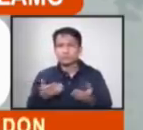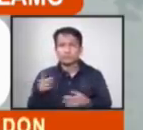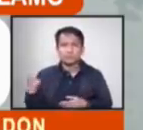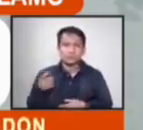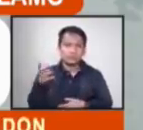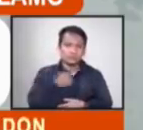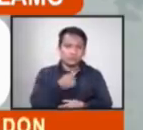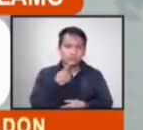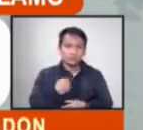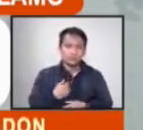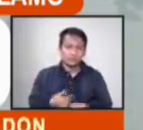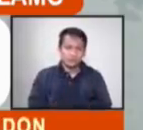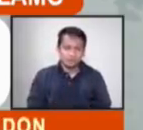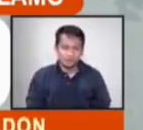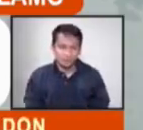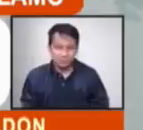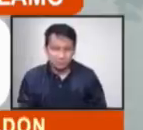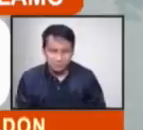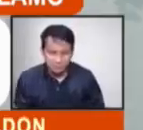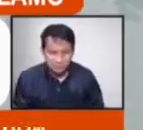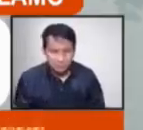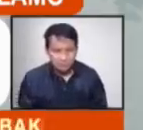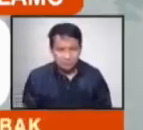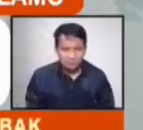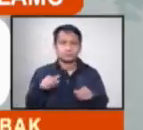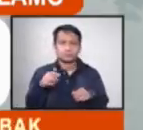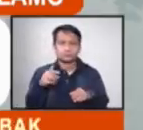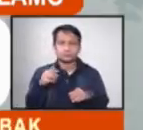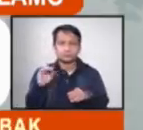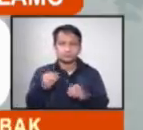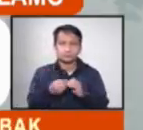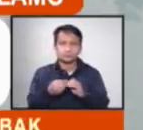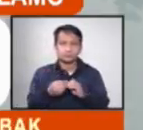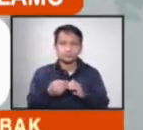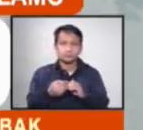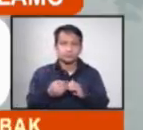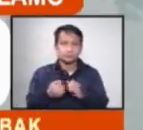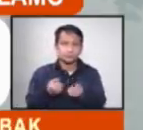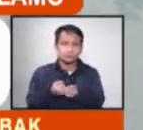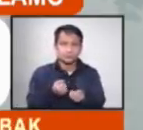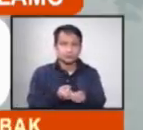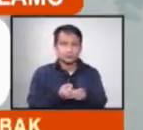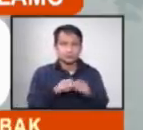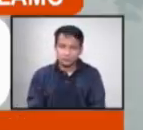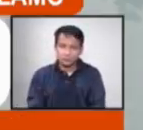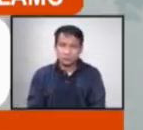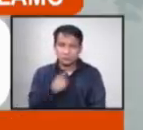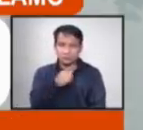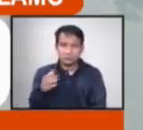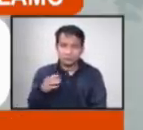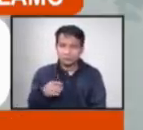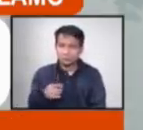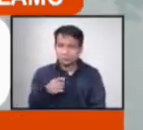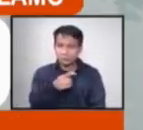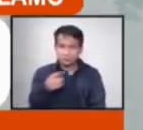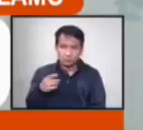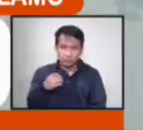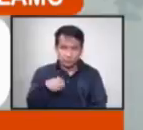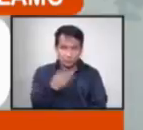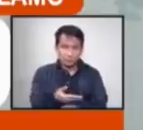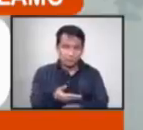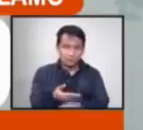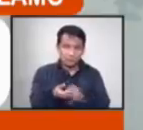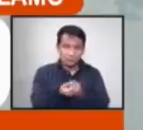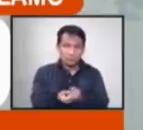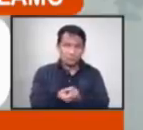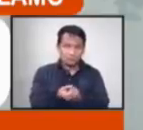ka at bakit pinapatulang ka ng napakaraming kababaihan? Pero yung mga bata, sinusuportahan ko yan, sir. Alam niya yan. 100 pesos lang ang